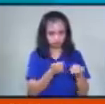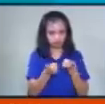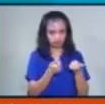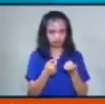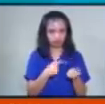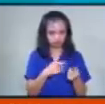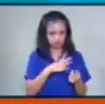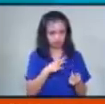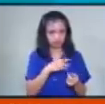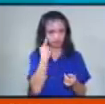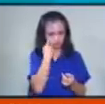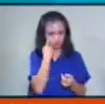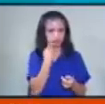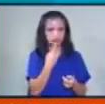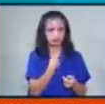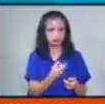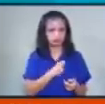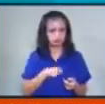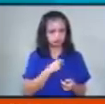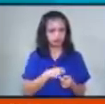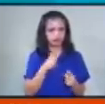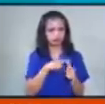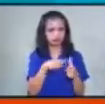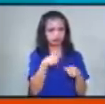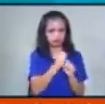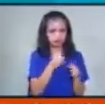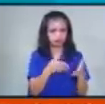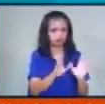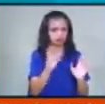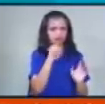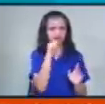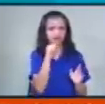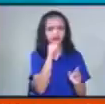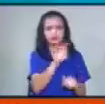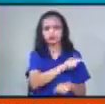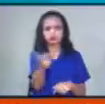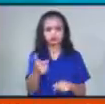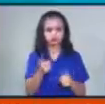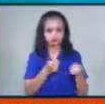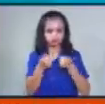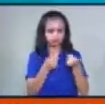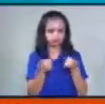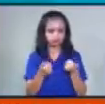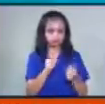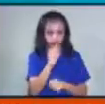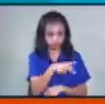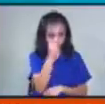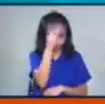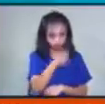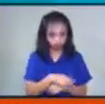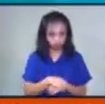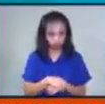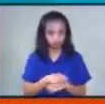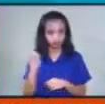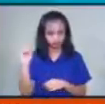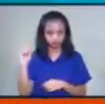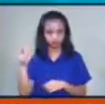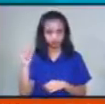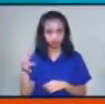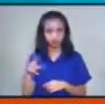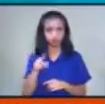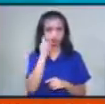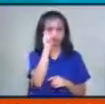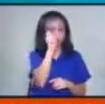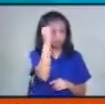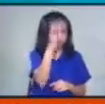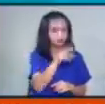sa'yo. Nag-sorry ka at gagawa mo ng paraan. Huwag mo na ipasa sa admin. Okay, sir? Okay, kasi, sir,